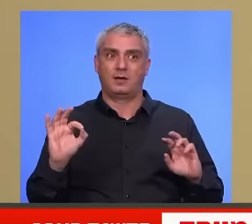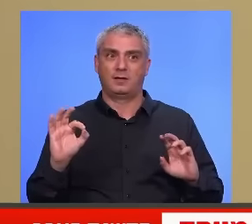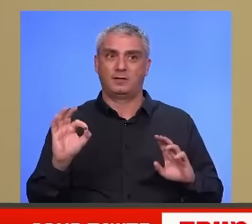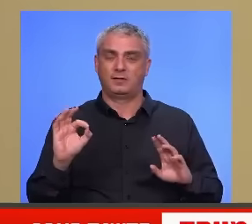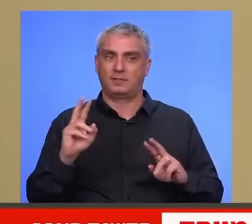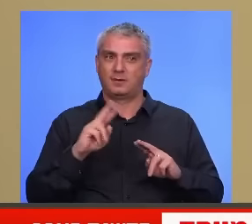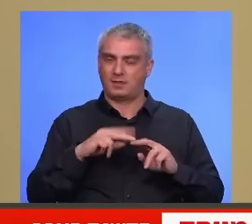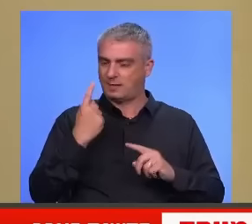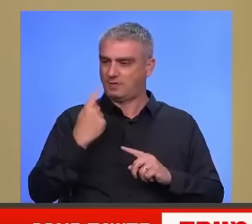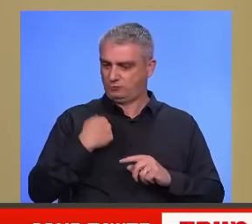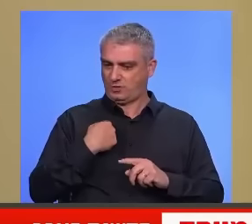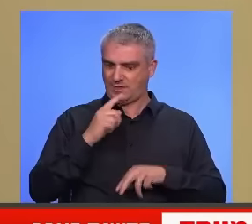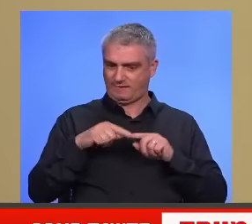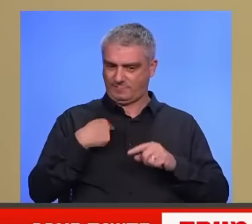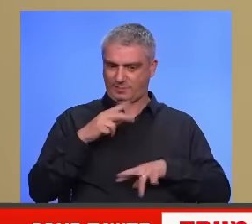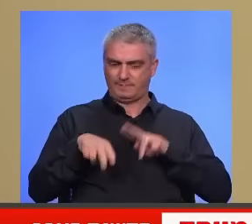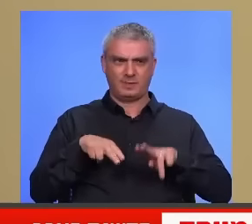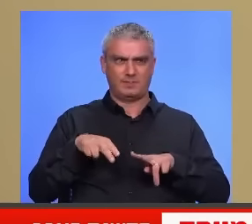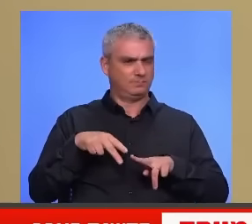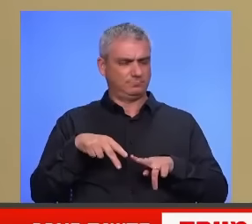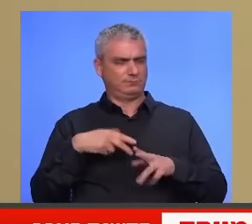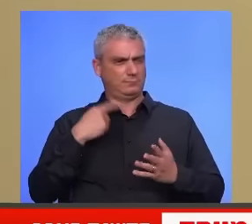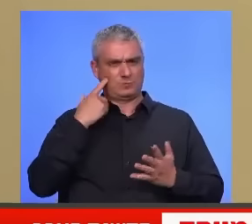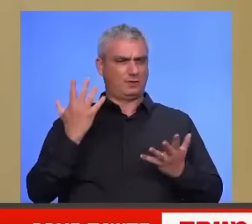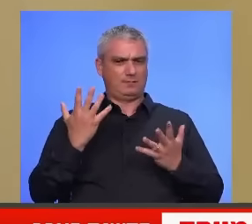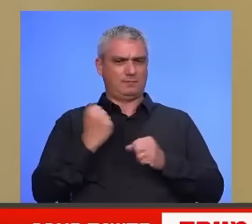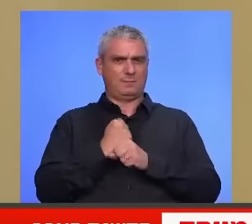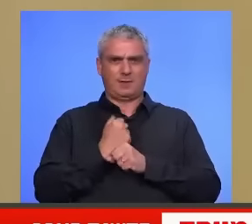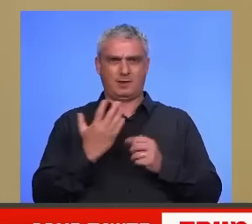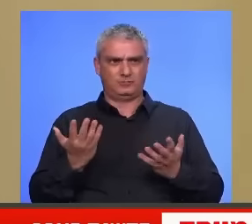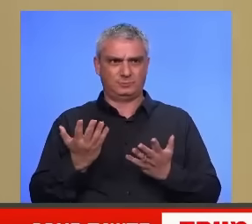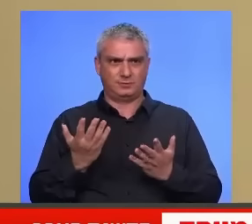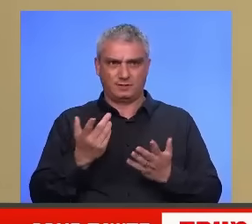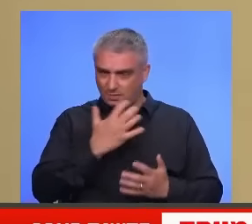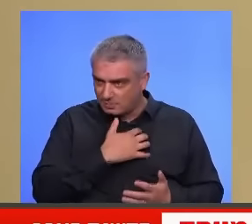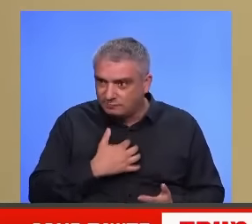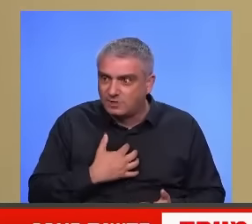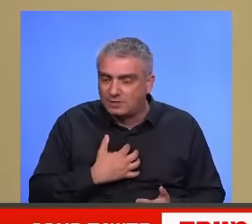וזה אחד הרגעים שלפעמים בתור מטפל, אתה לא כך יודע מה לעשות עם זה. כאילו, נפצעת,